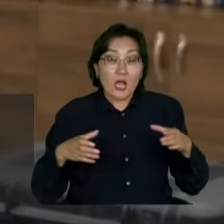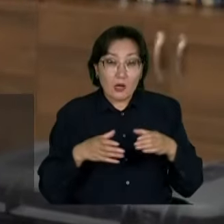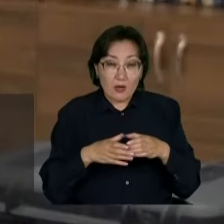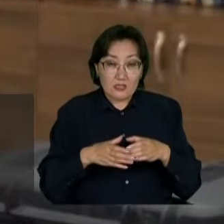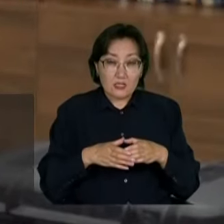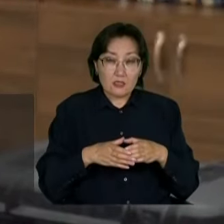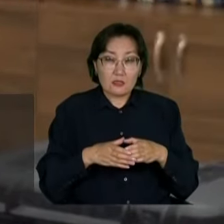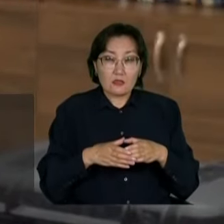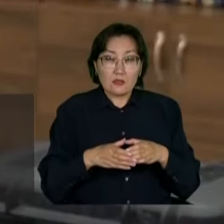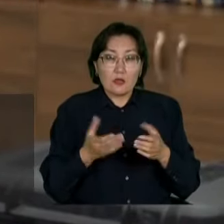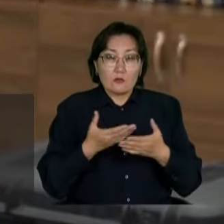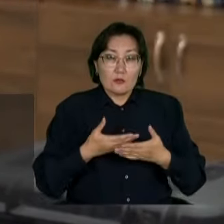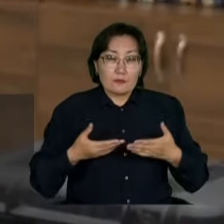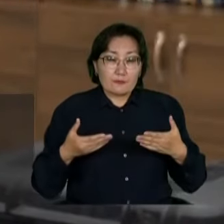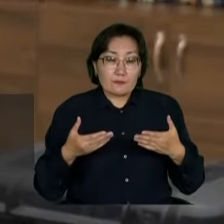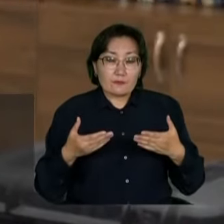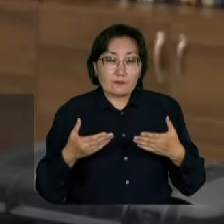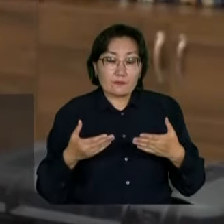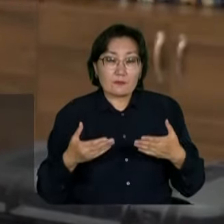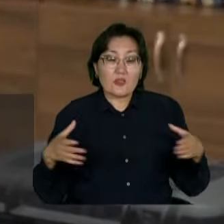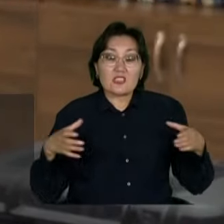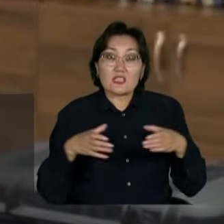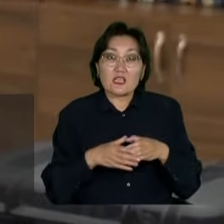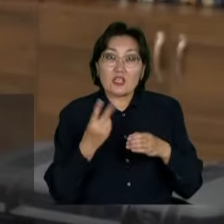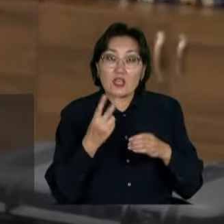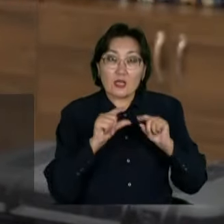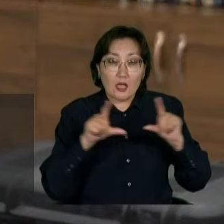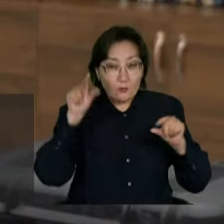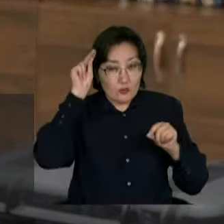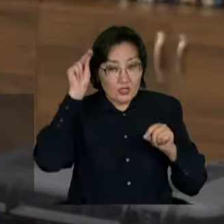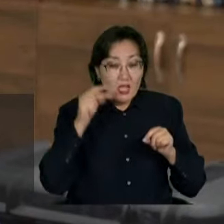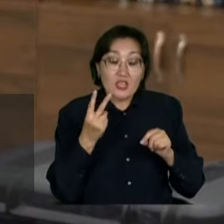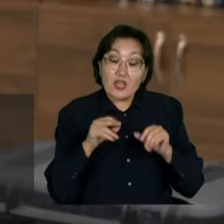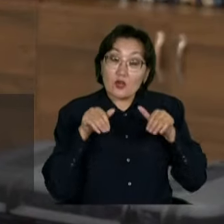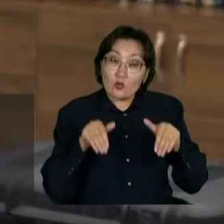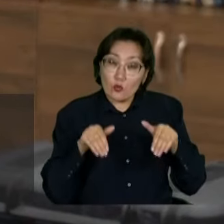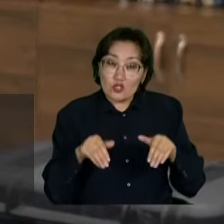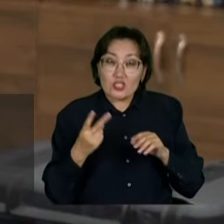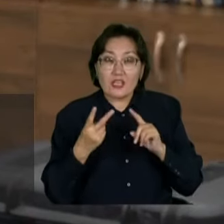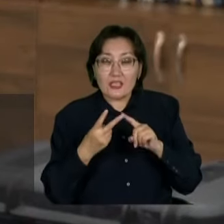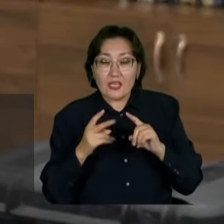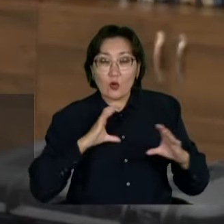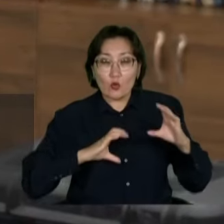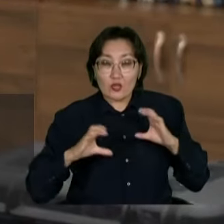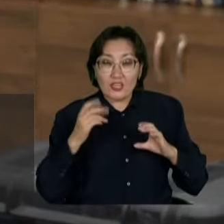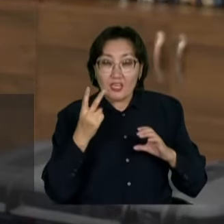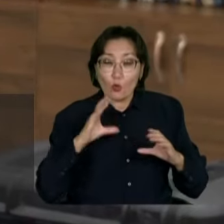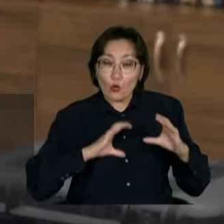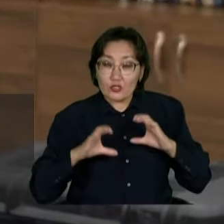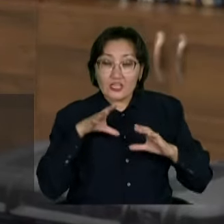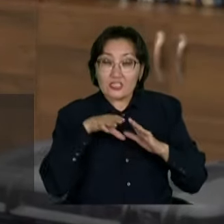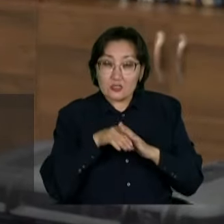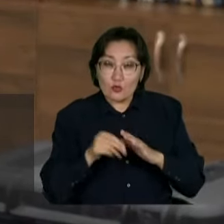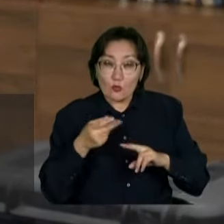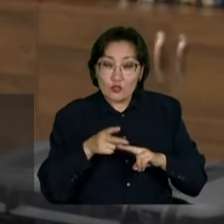корпорацияның, біздің құрылымға екі мектеп, екі колледж, екі оқу орны кіреді. Оның